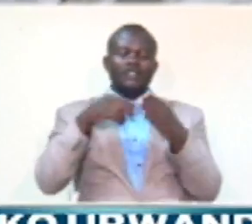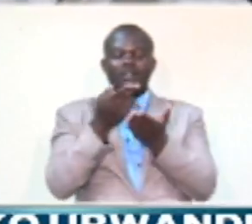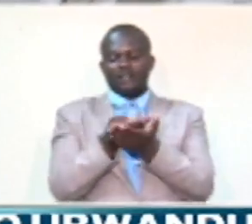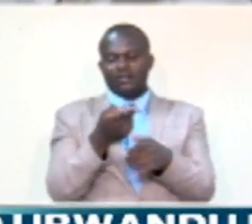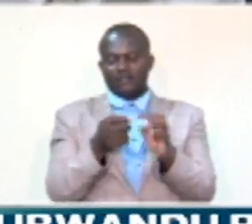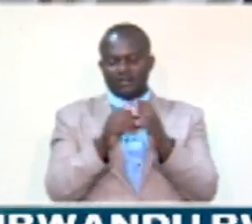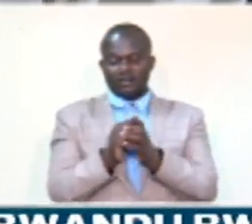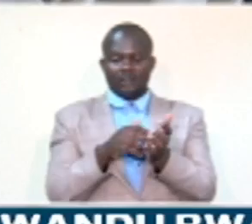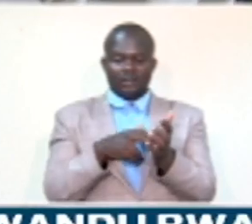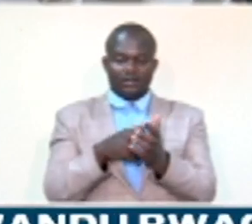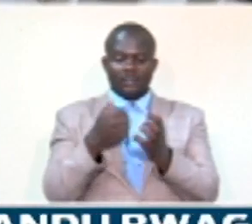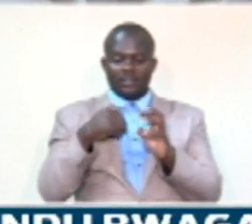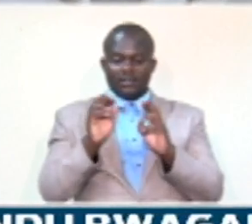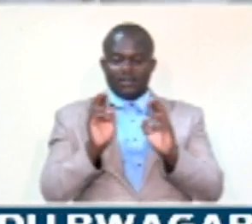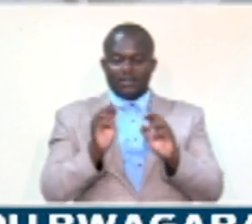mfite icyizere cyo gukira.